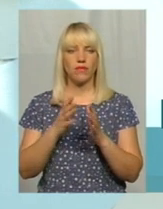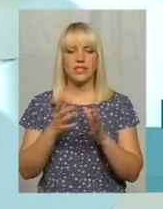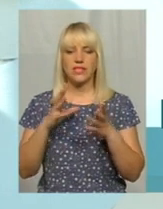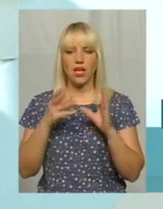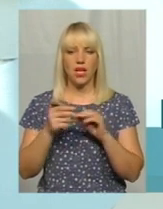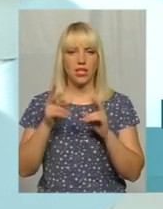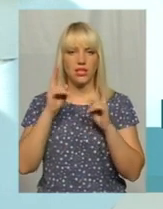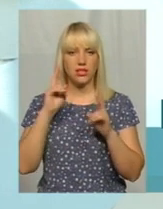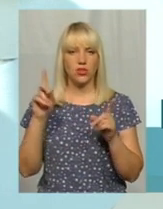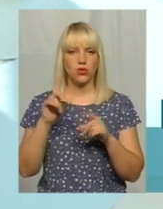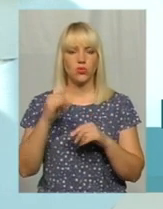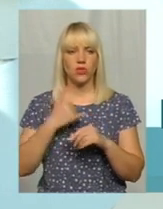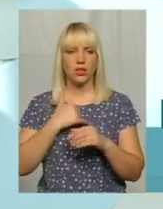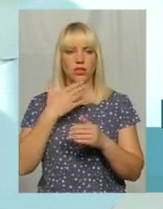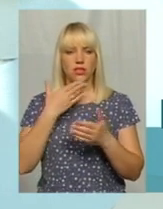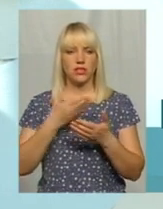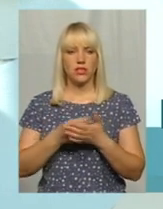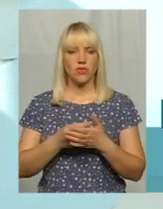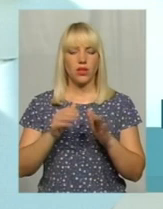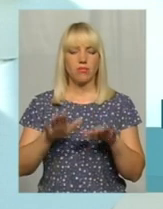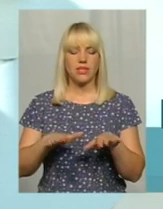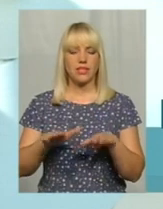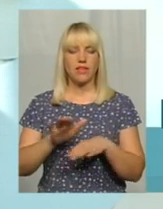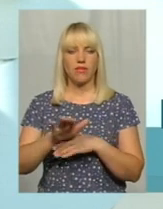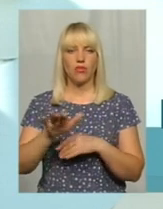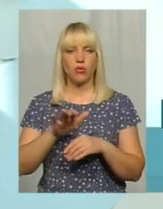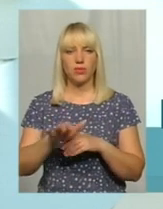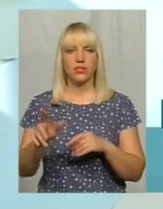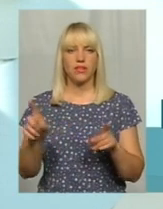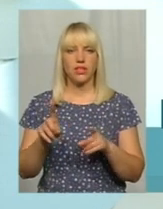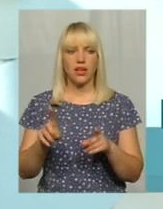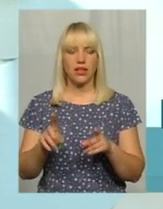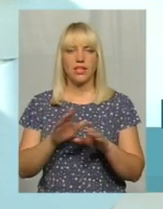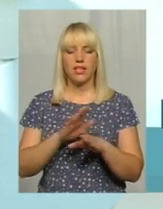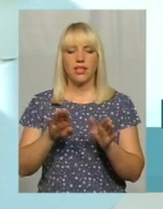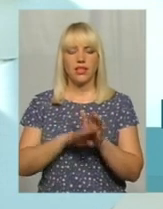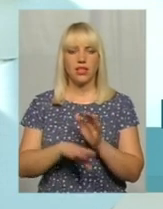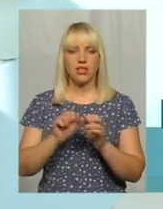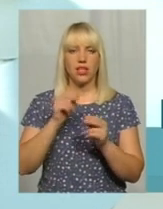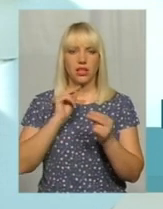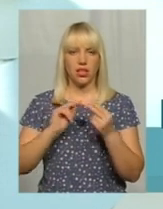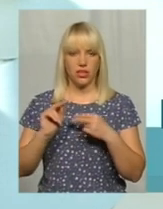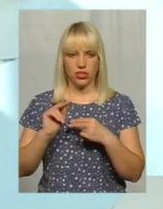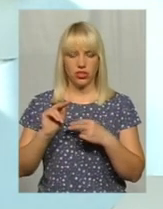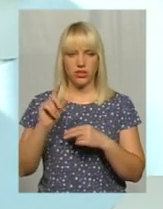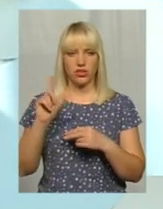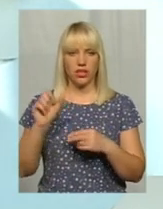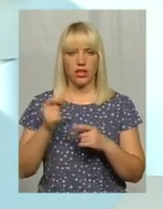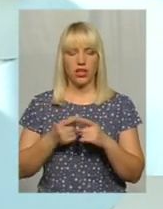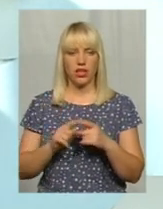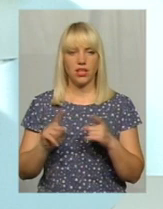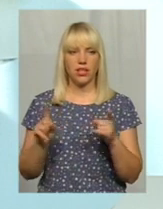орієнтується у тому, що в нас є своє власне місцеве виробництво, яке, можливо, не гірше, а навіть і краще за те,